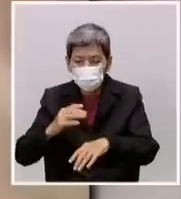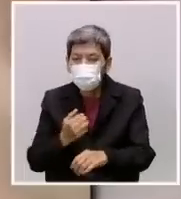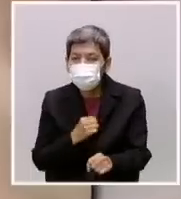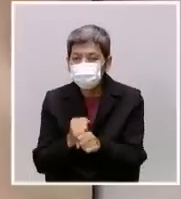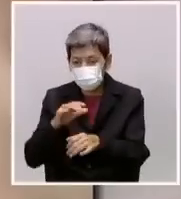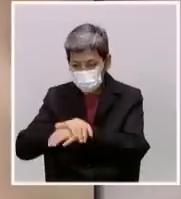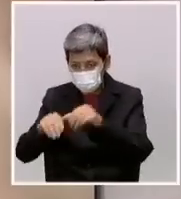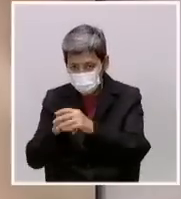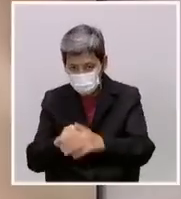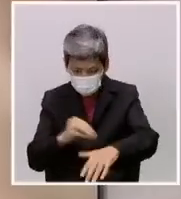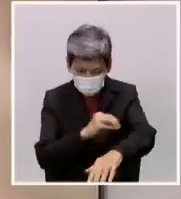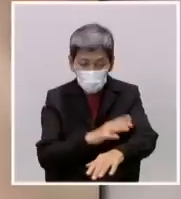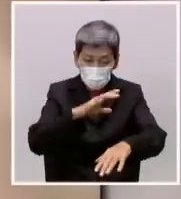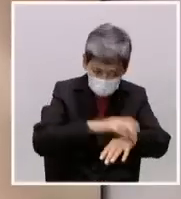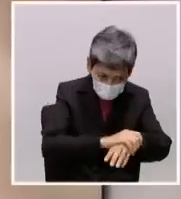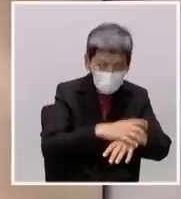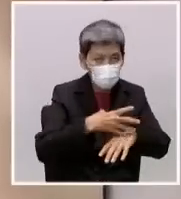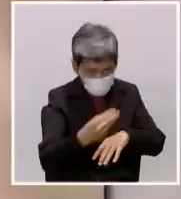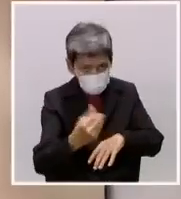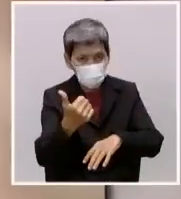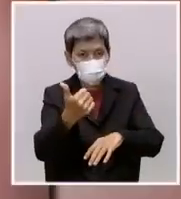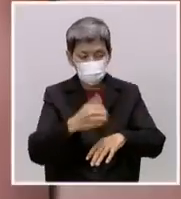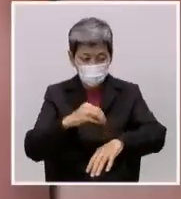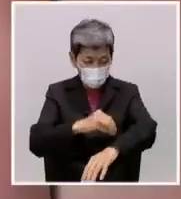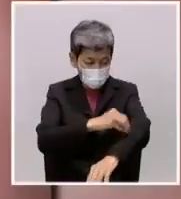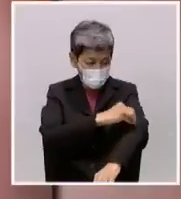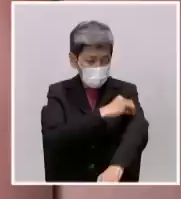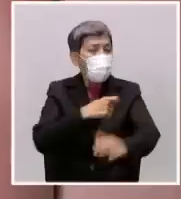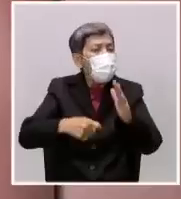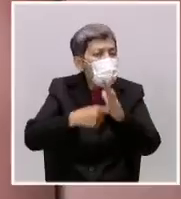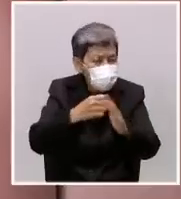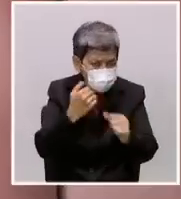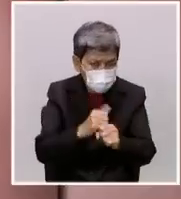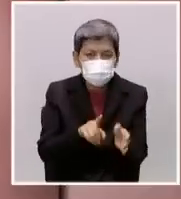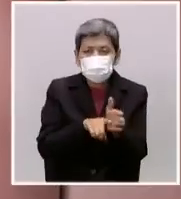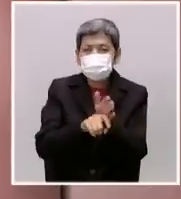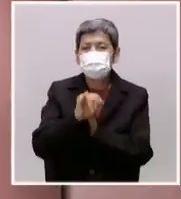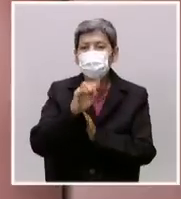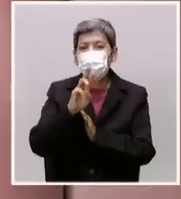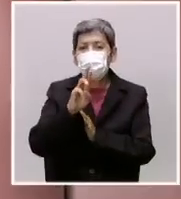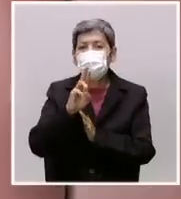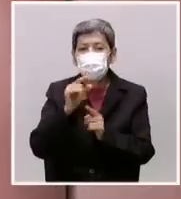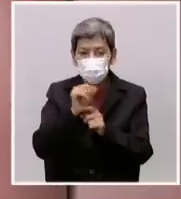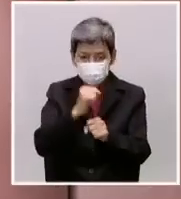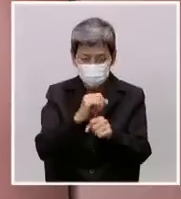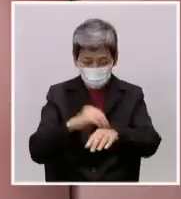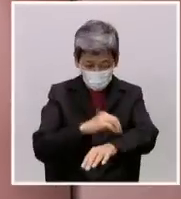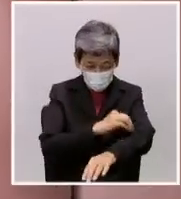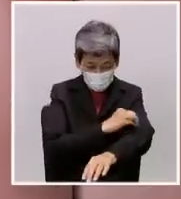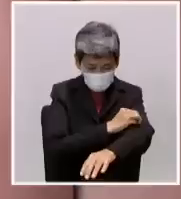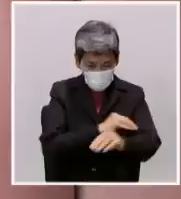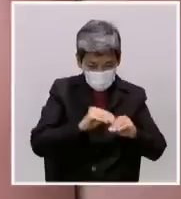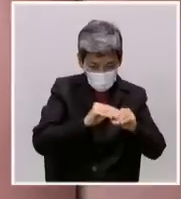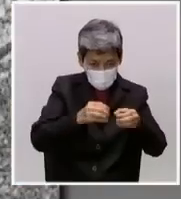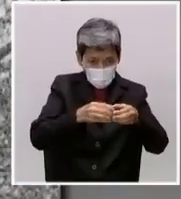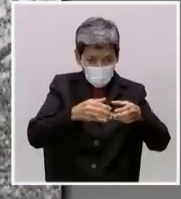ผัสกับผู้ป่วยที่มีอาการโดยตรงเท่านั้นค่ะ โรคฝีดาษลิงเกิดขึ้นจากเชื้อไวรัสค่ะเพิ่มการระบาด